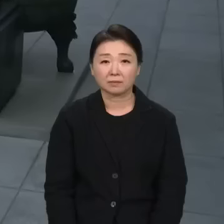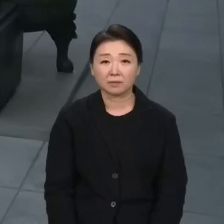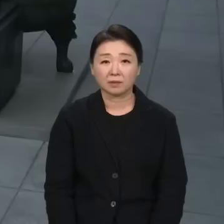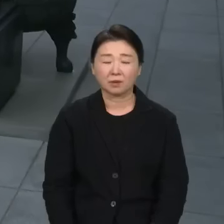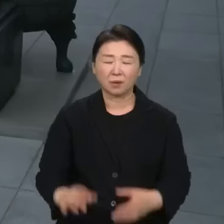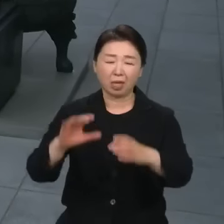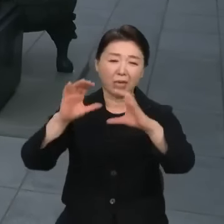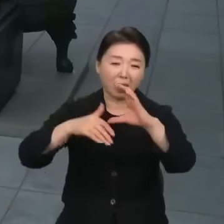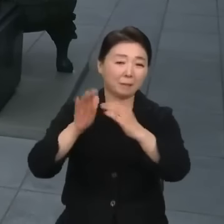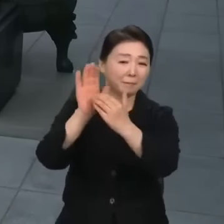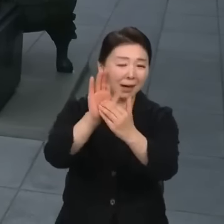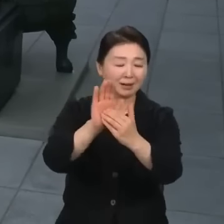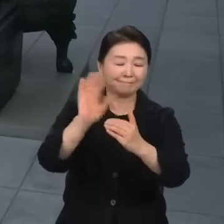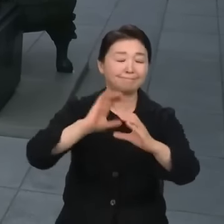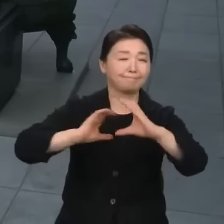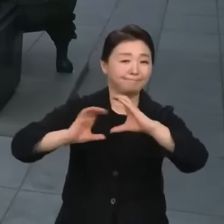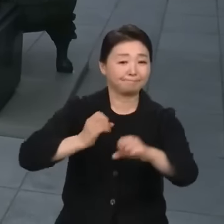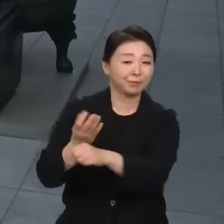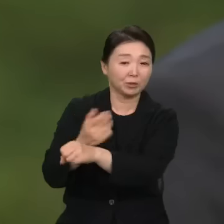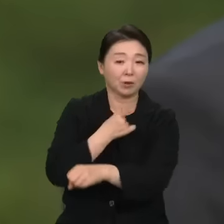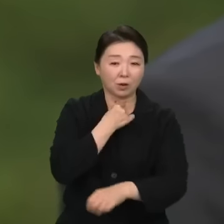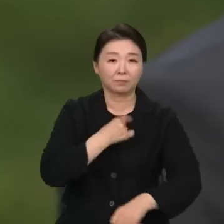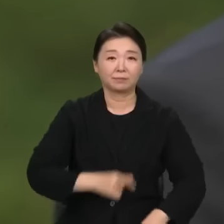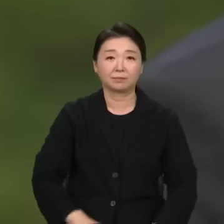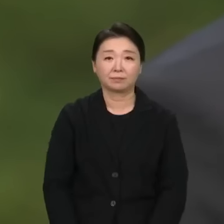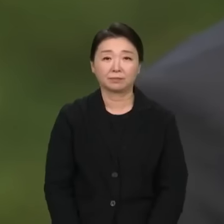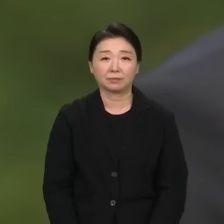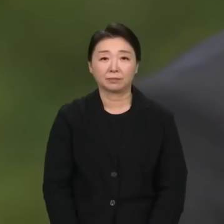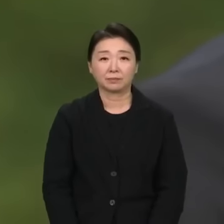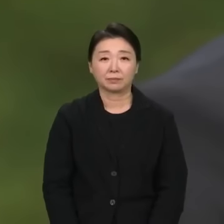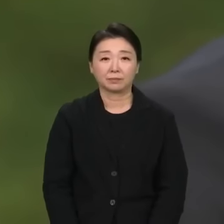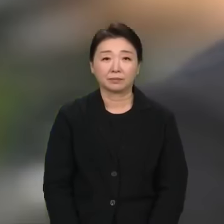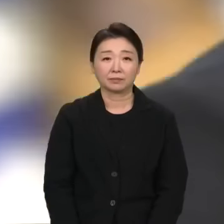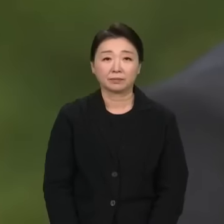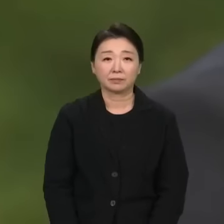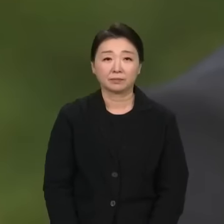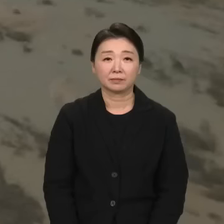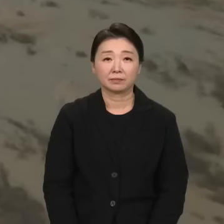역할을 하겠다고 말했습니다. JTBC 연지환입니다.